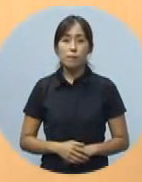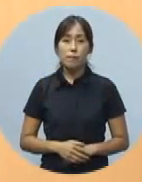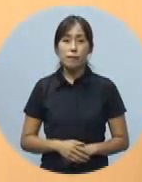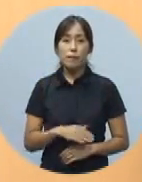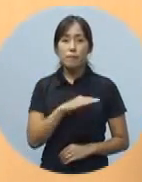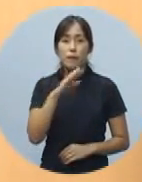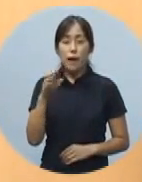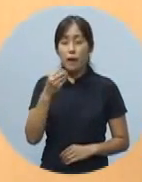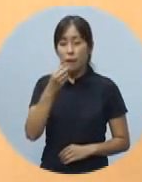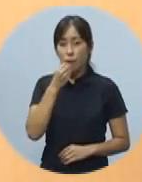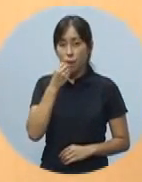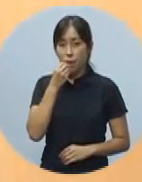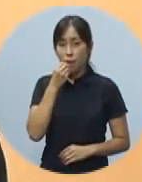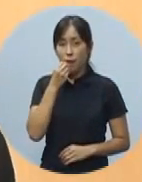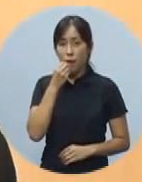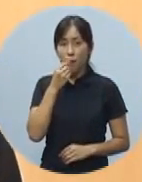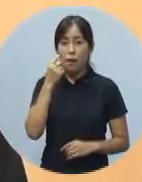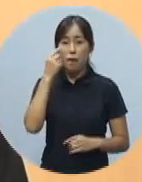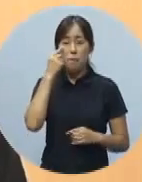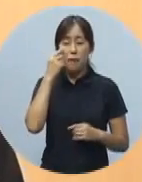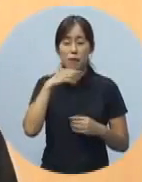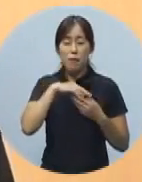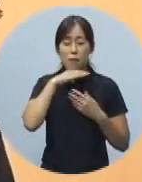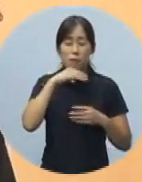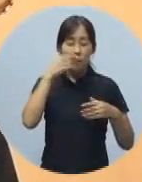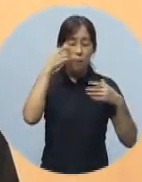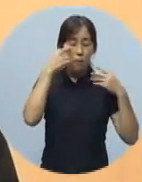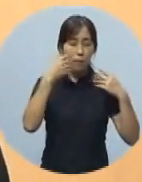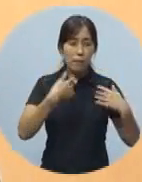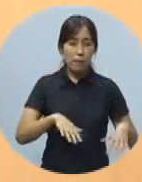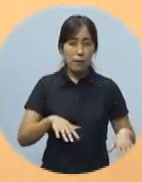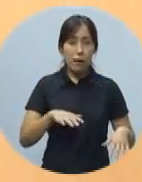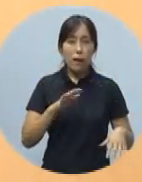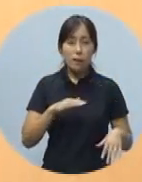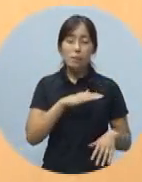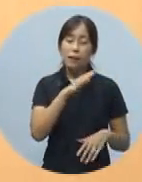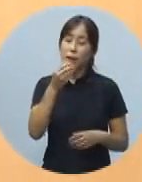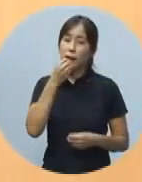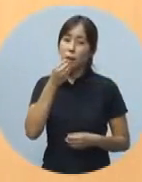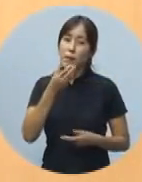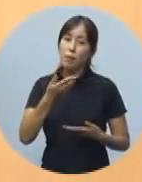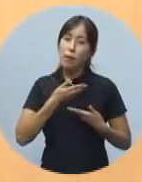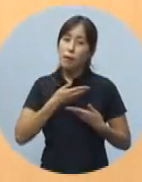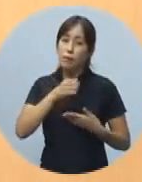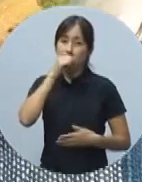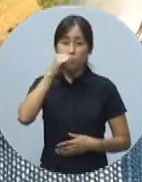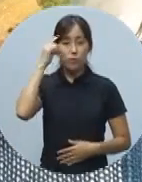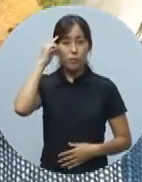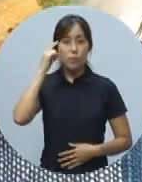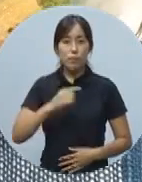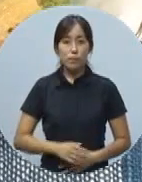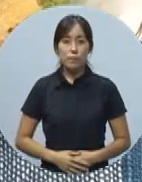て、まして年を取ってくると目も疲れるので、 はい、 なるべく食べていただければいいかなと思